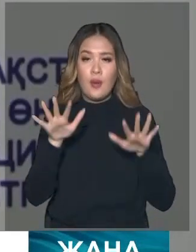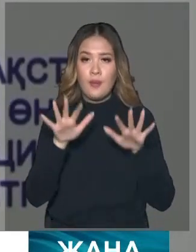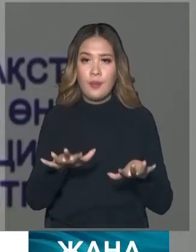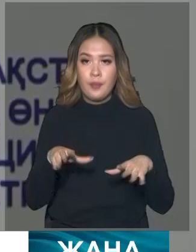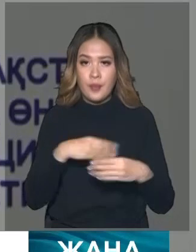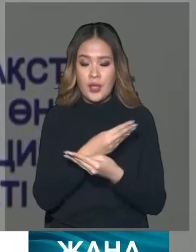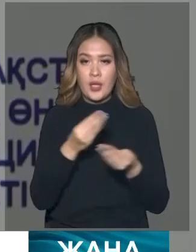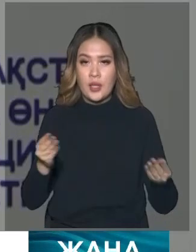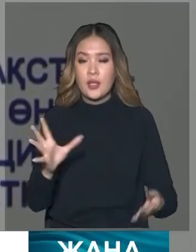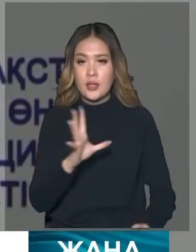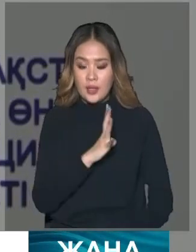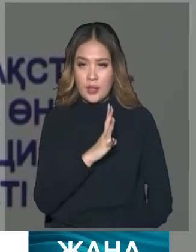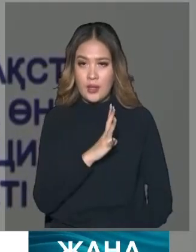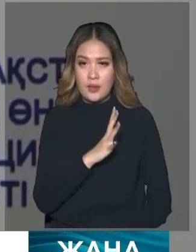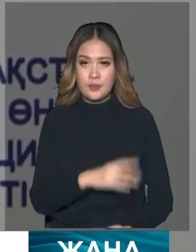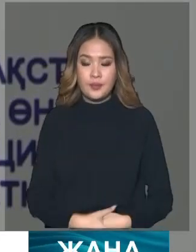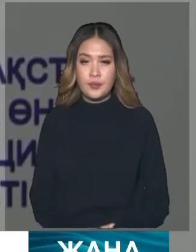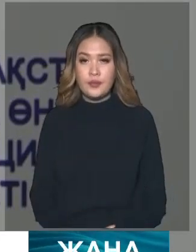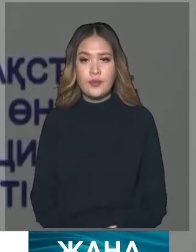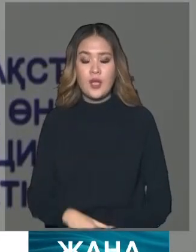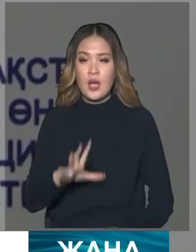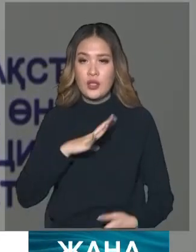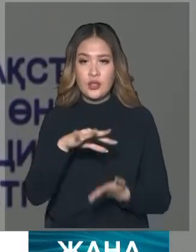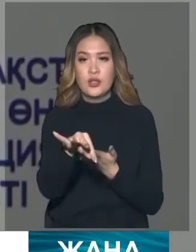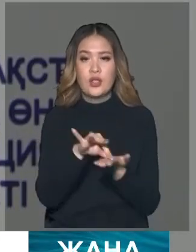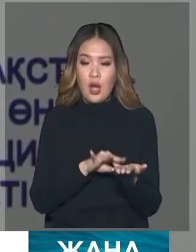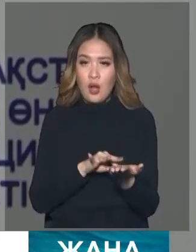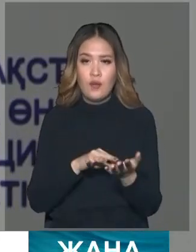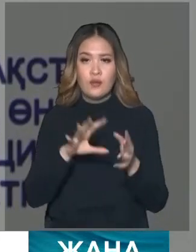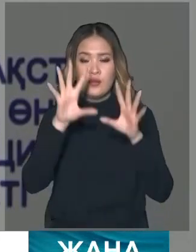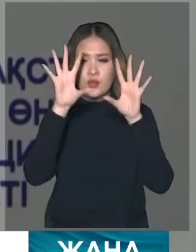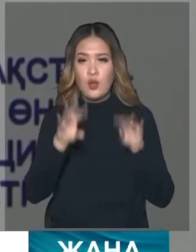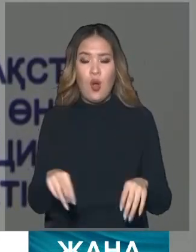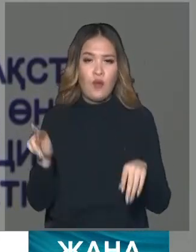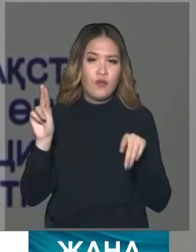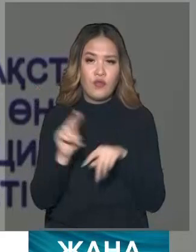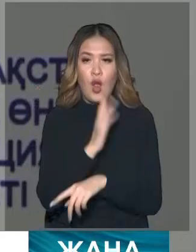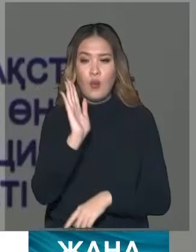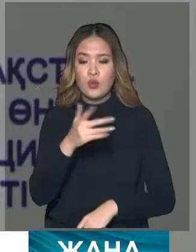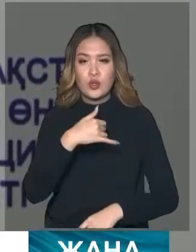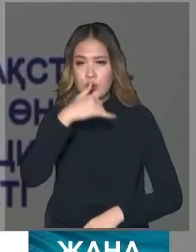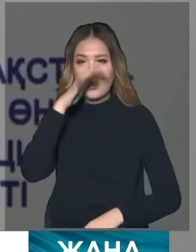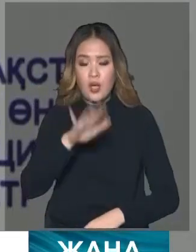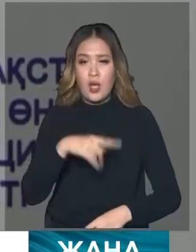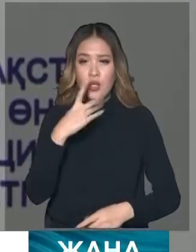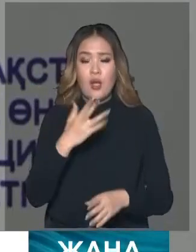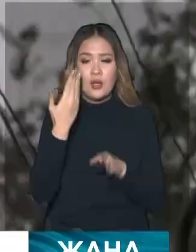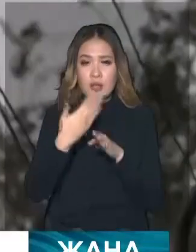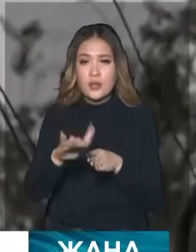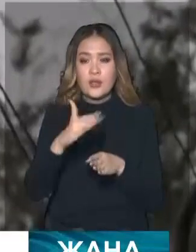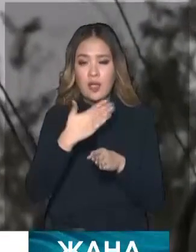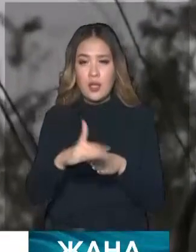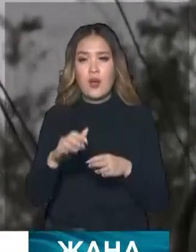берілді. Енді бірден барлығы сразу жөнделеді деп айта алмаймыз, енді біртіндеп уже мүмкіндік